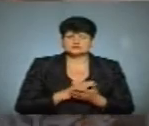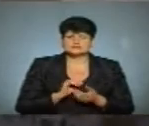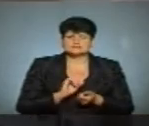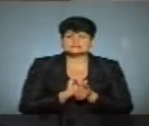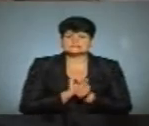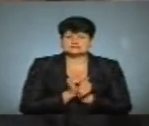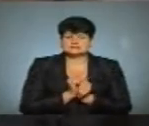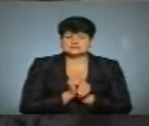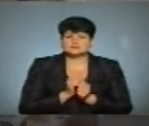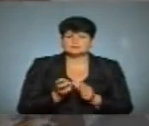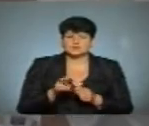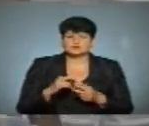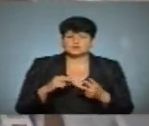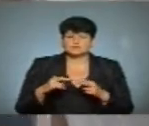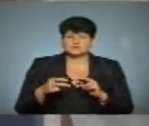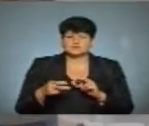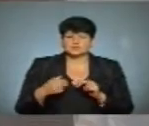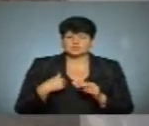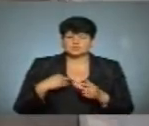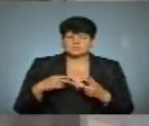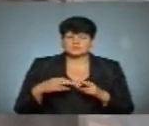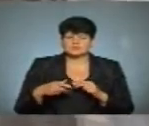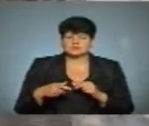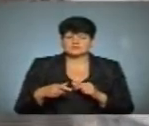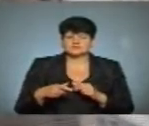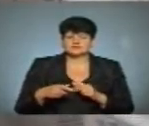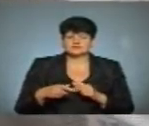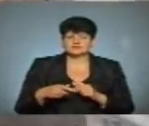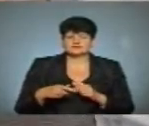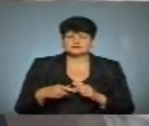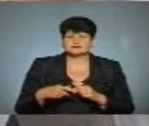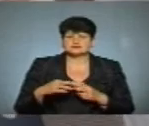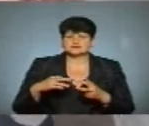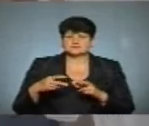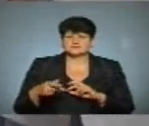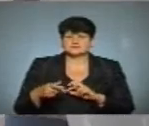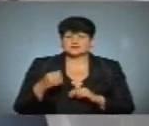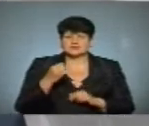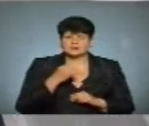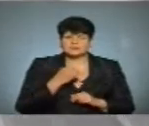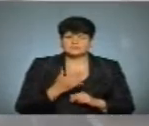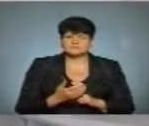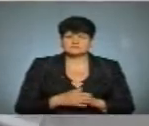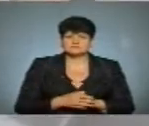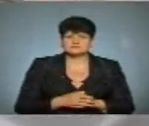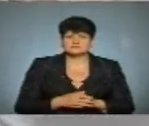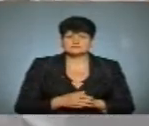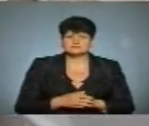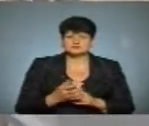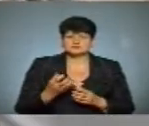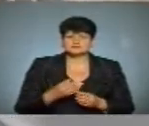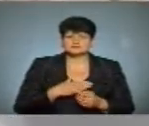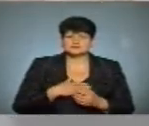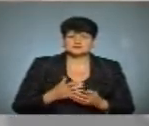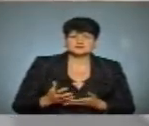Підходьте, обмінюйте, якщо у вас є. Я би хотів обміняти пакети. Так, звісно, тримайте ваше. Дякую. Дякую вам. Тримайте ще від мене. Не